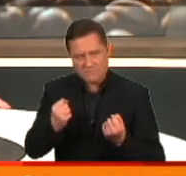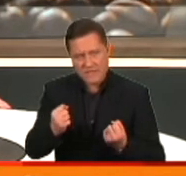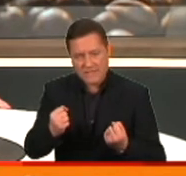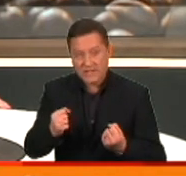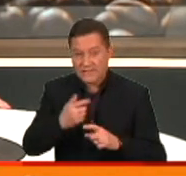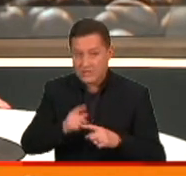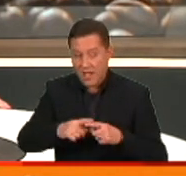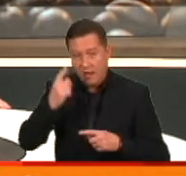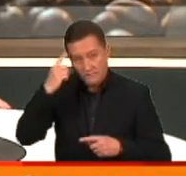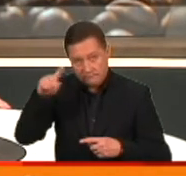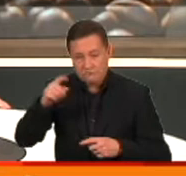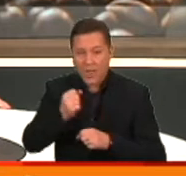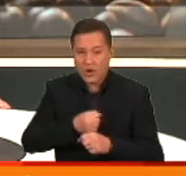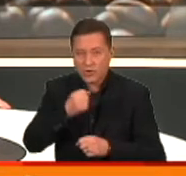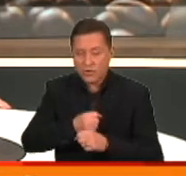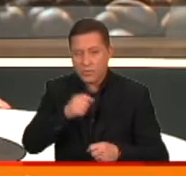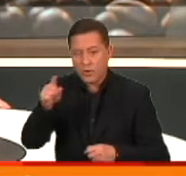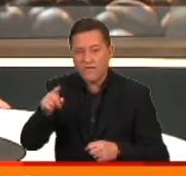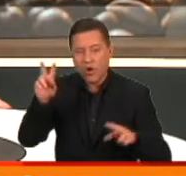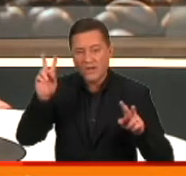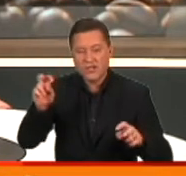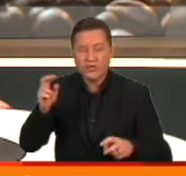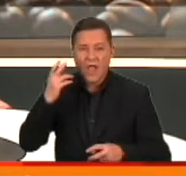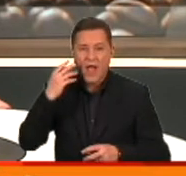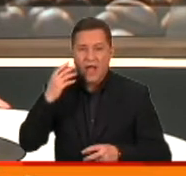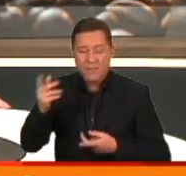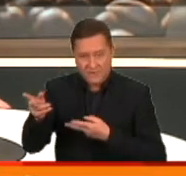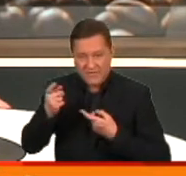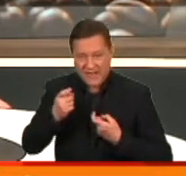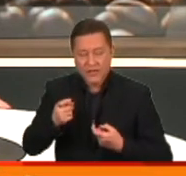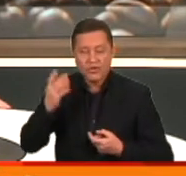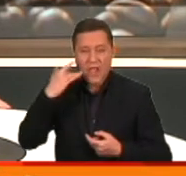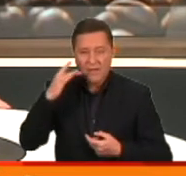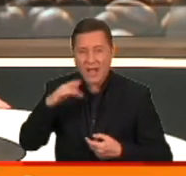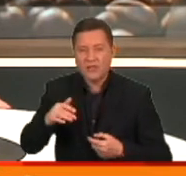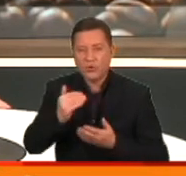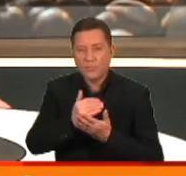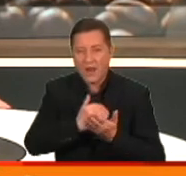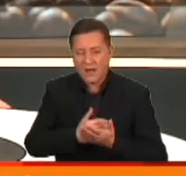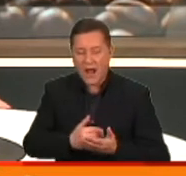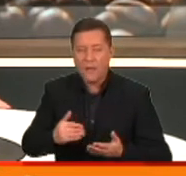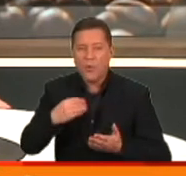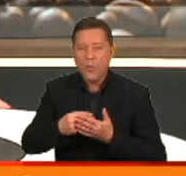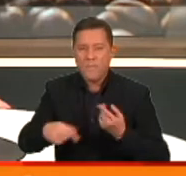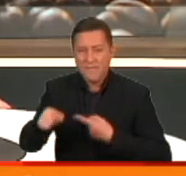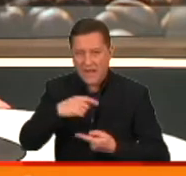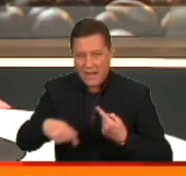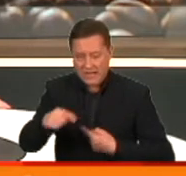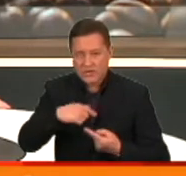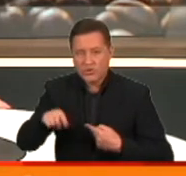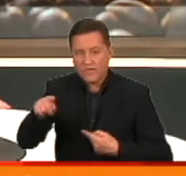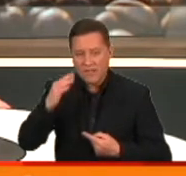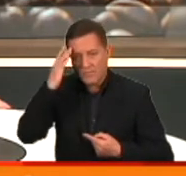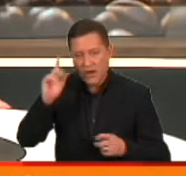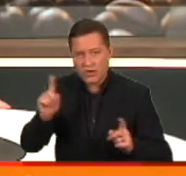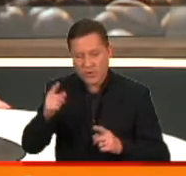цією інноваційною розробкою його кличуть в американську програму «Акули бізнесу» та на французьку оптичну виставку. А він мріє, щоб